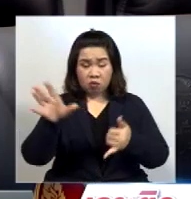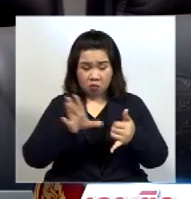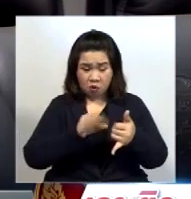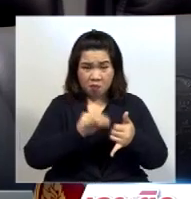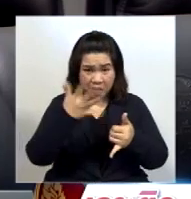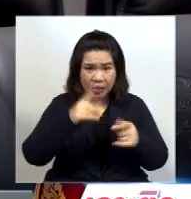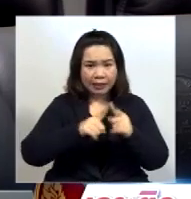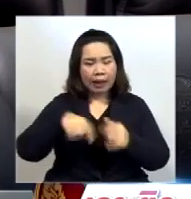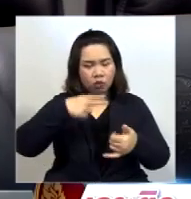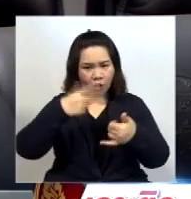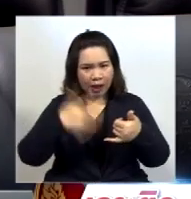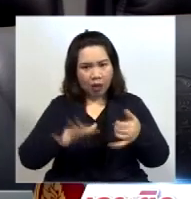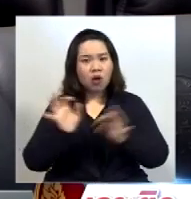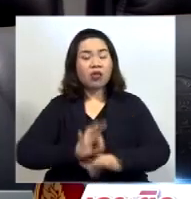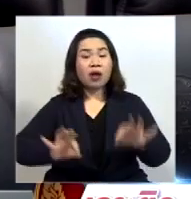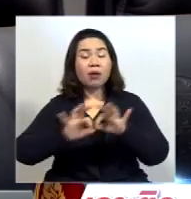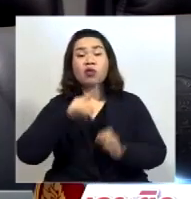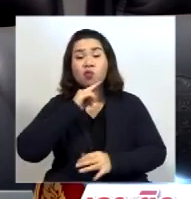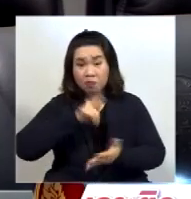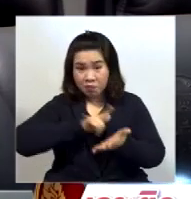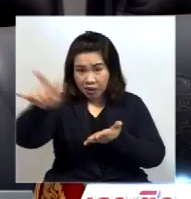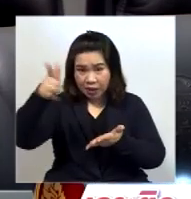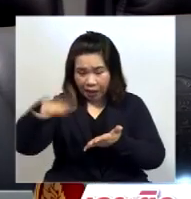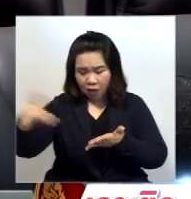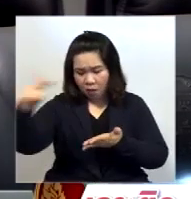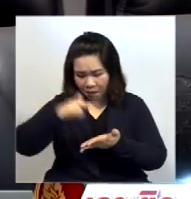แล้วเพราะว่าอย่างที่เราทราบกันดีคือถ้าไปมาแล้วก็อยากจะ